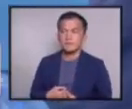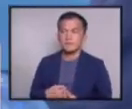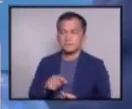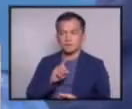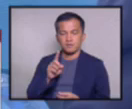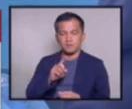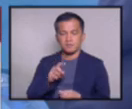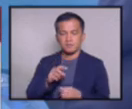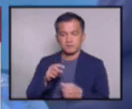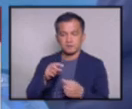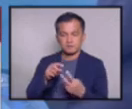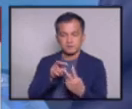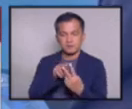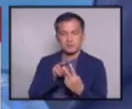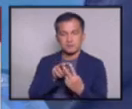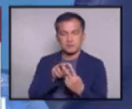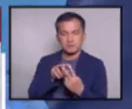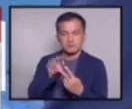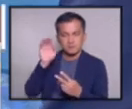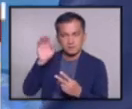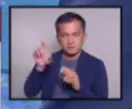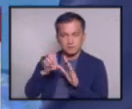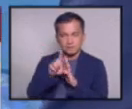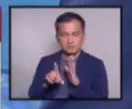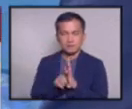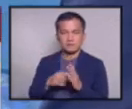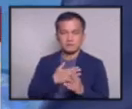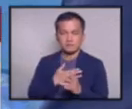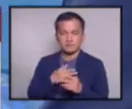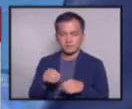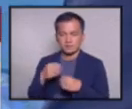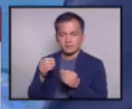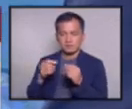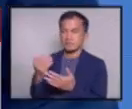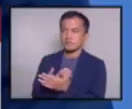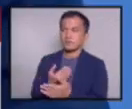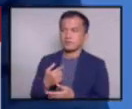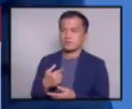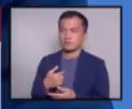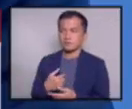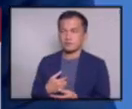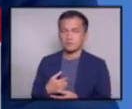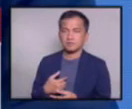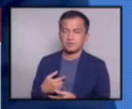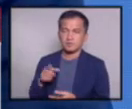ang dalawang panukalang batas na gusto nyong bigyan ng prioridad? Yung...